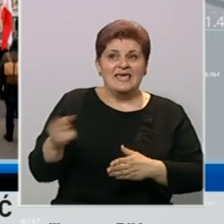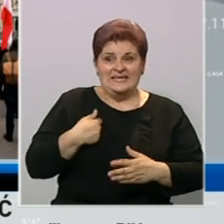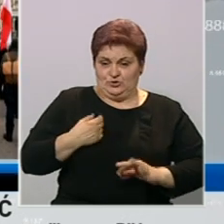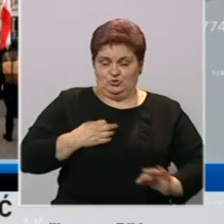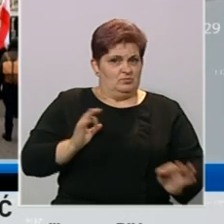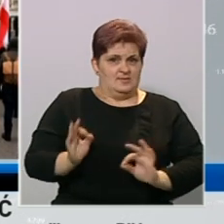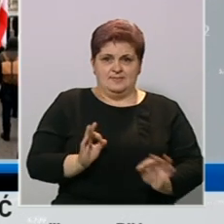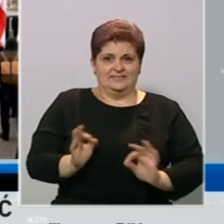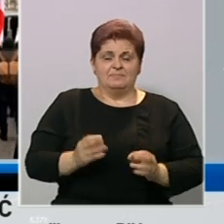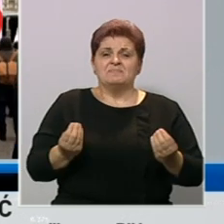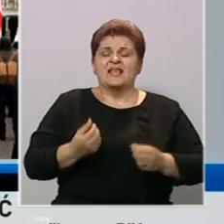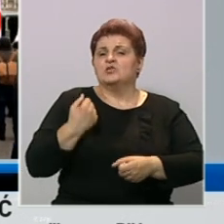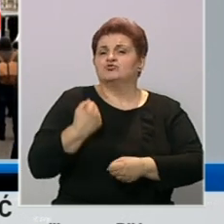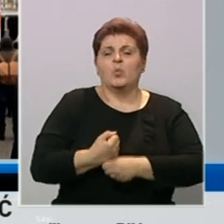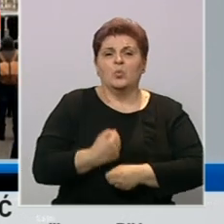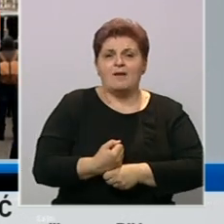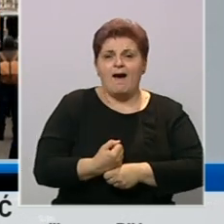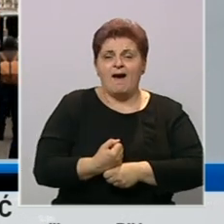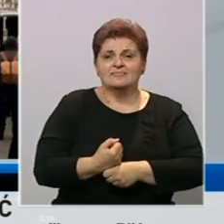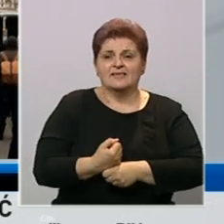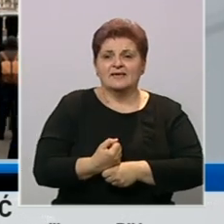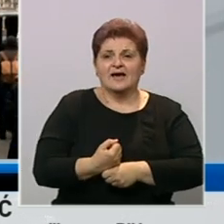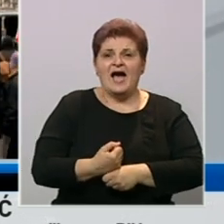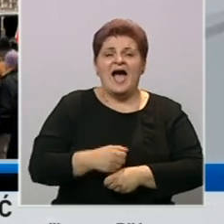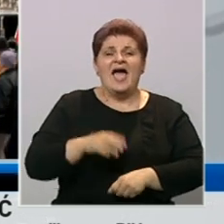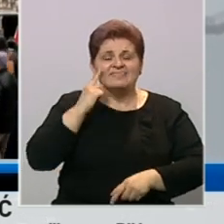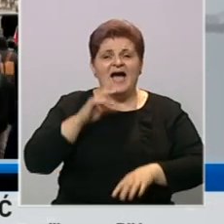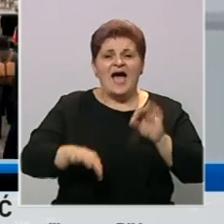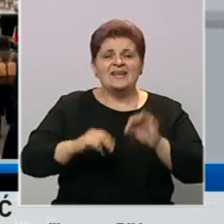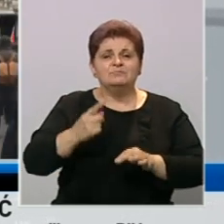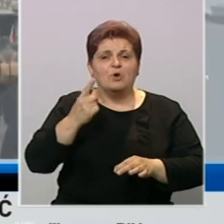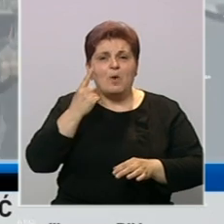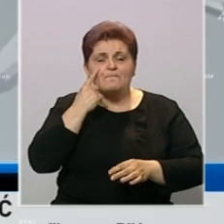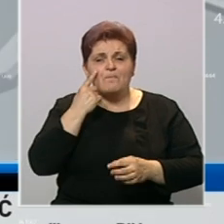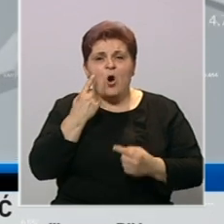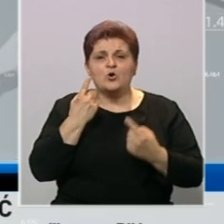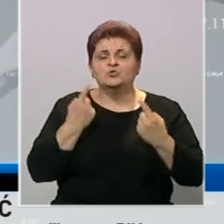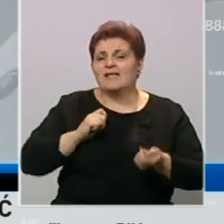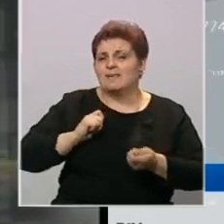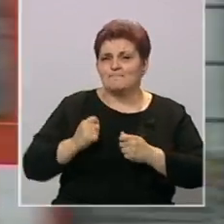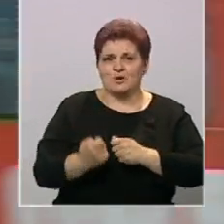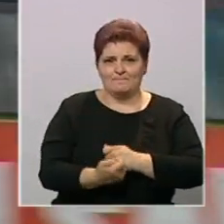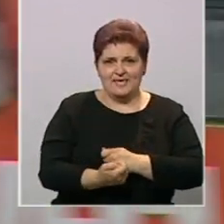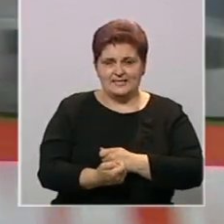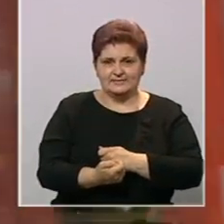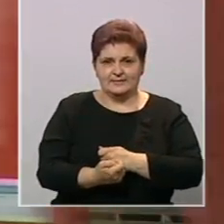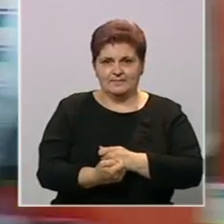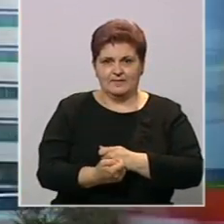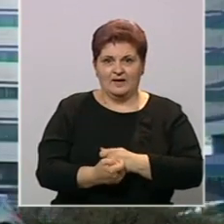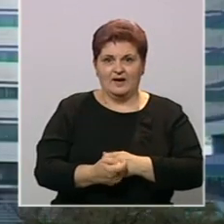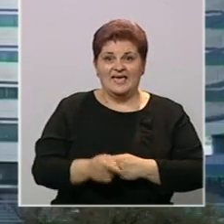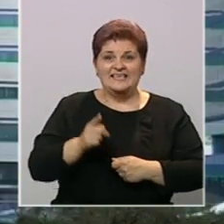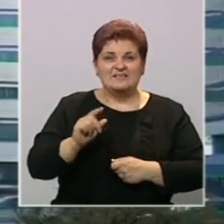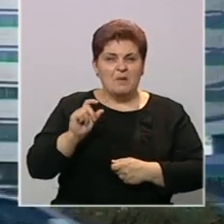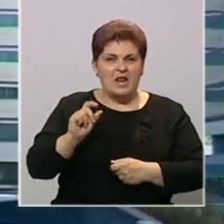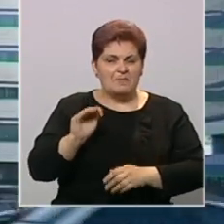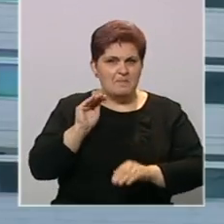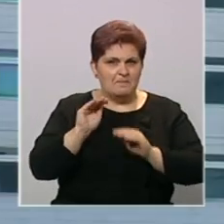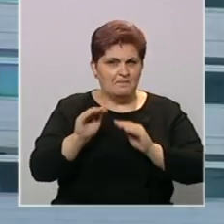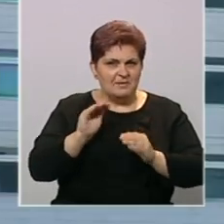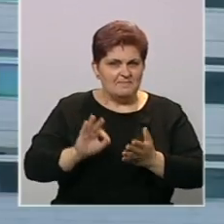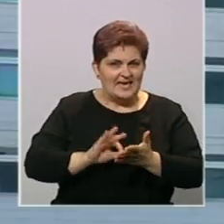spremni da nešto učini, da na izborima pokušaju stanje promijeniti. Sa ovako malim brojem